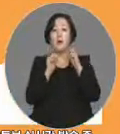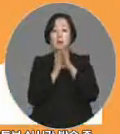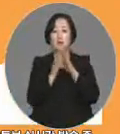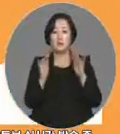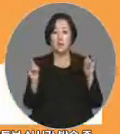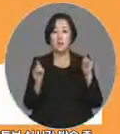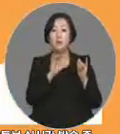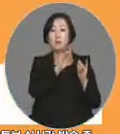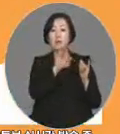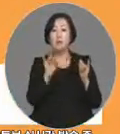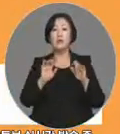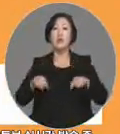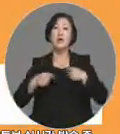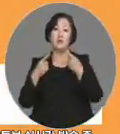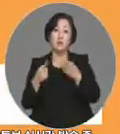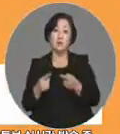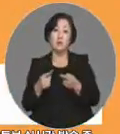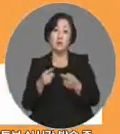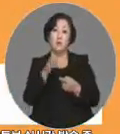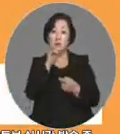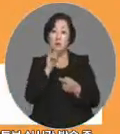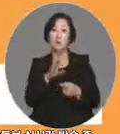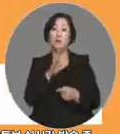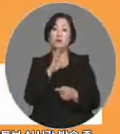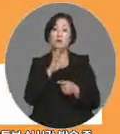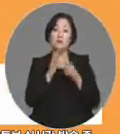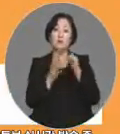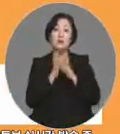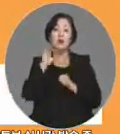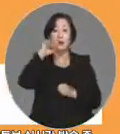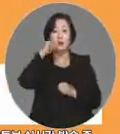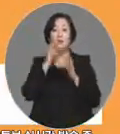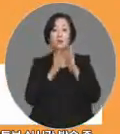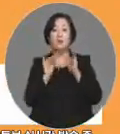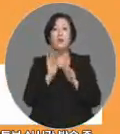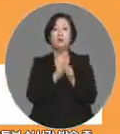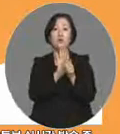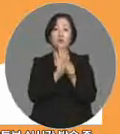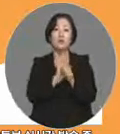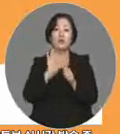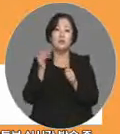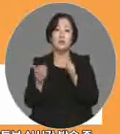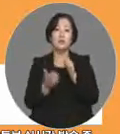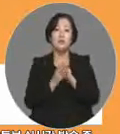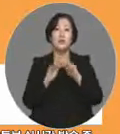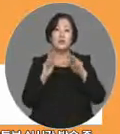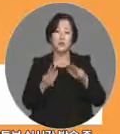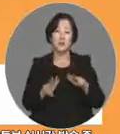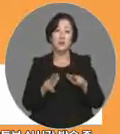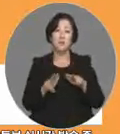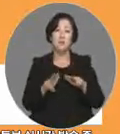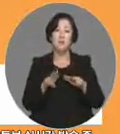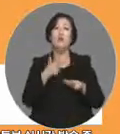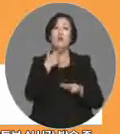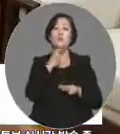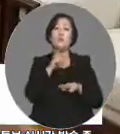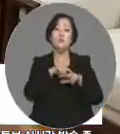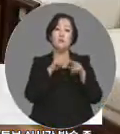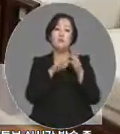사람들이 동참을 해서 참 이렇게 어려운 이웃들을 좀 도와줬었으면 하는 그런 지금 현재